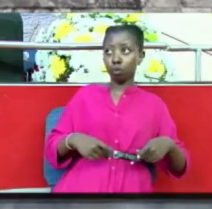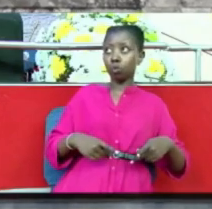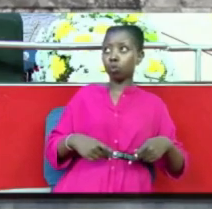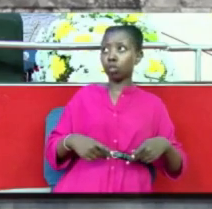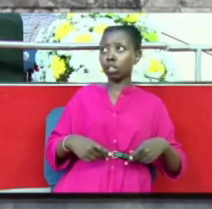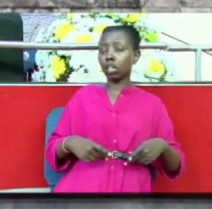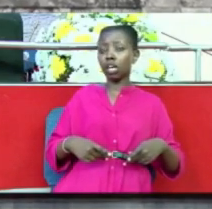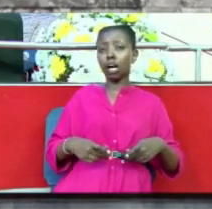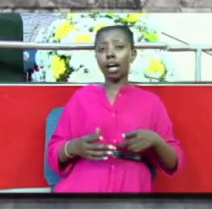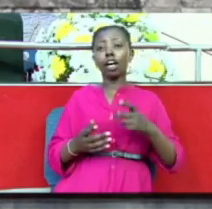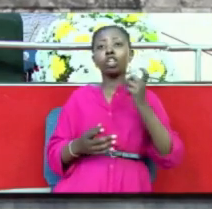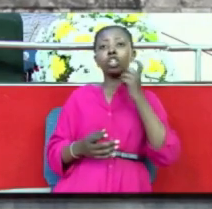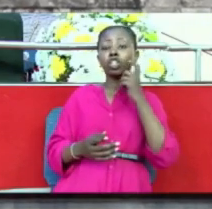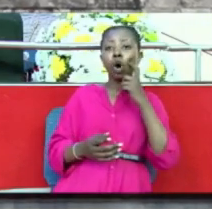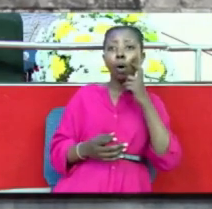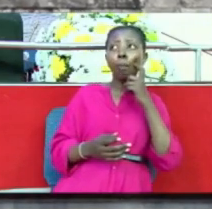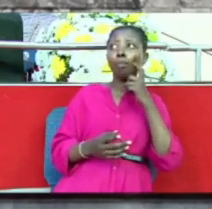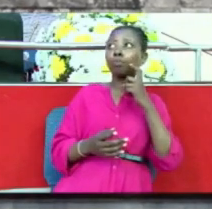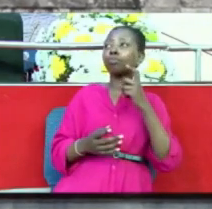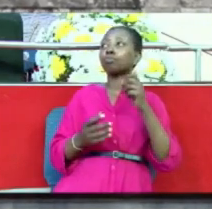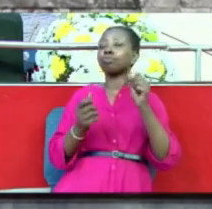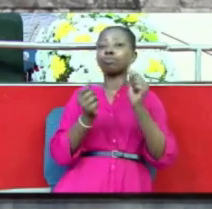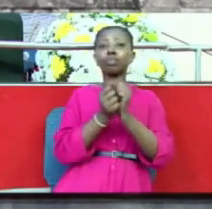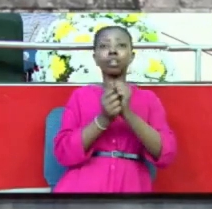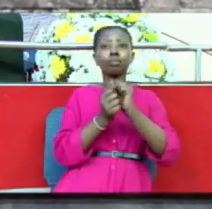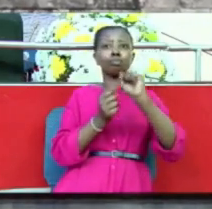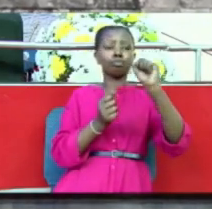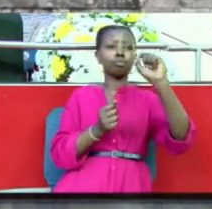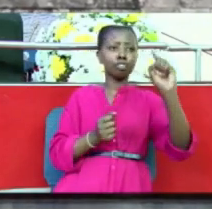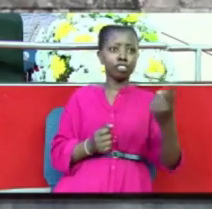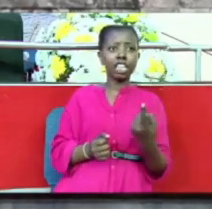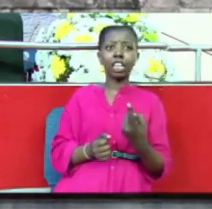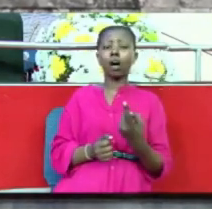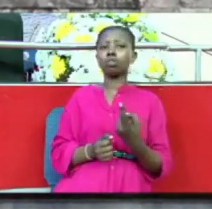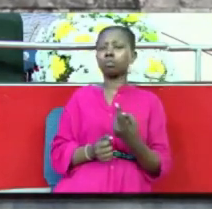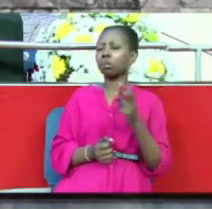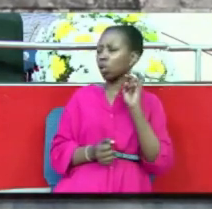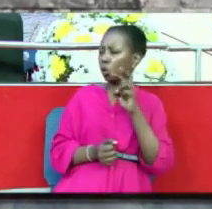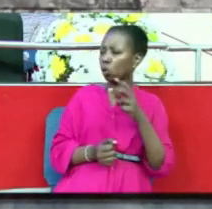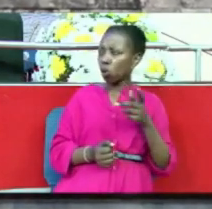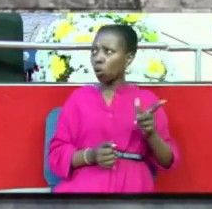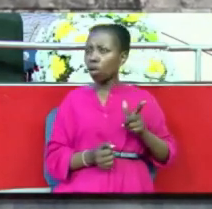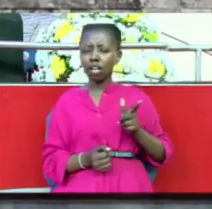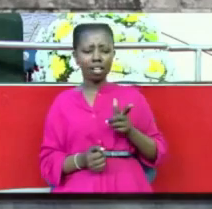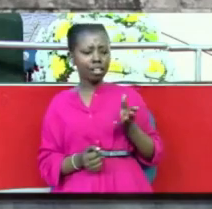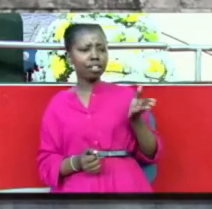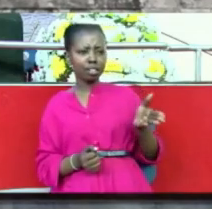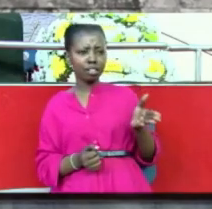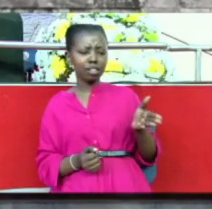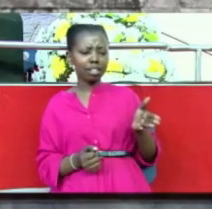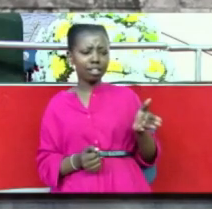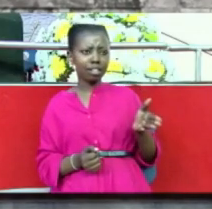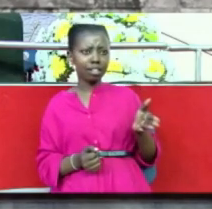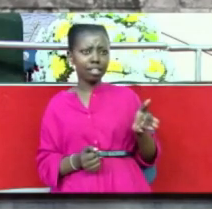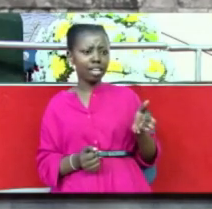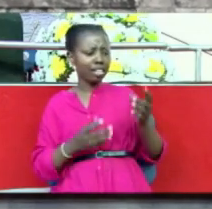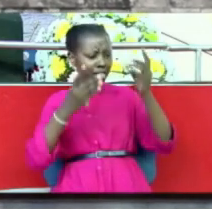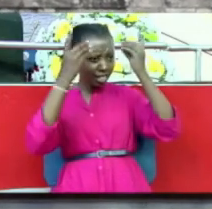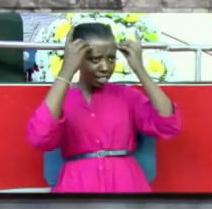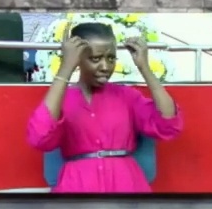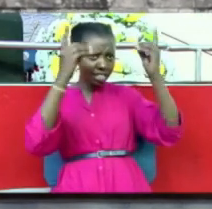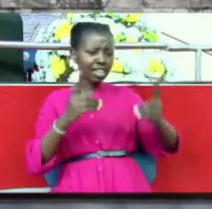Duka 15. Stima na maji sijui 3,000. Yani kaangalia huyo dada nikasema, that's it. Yani ni kuamua